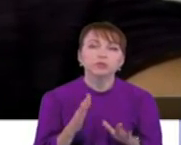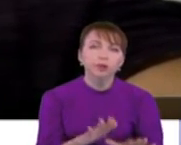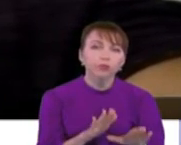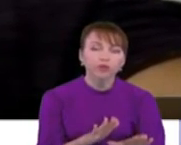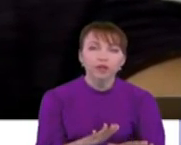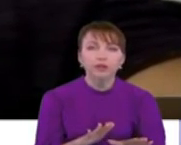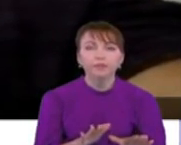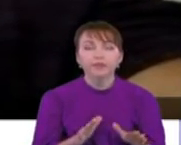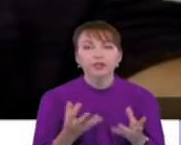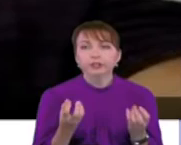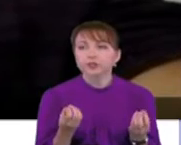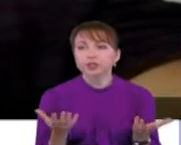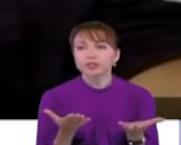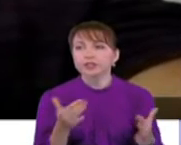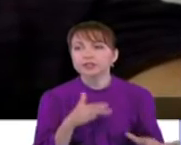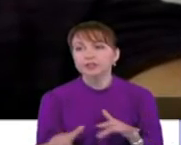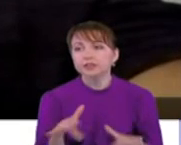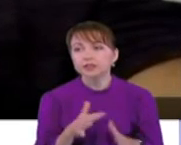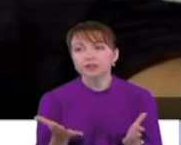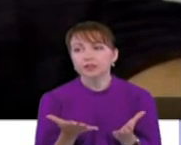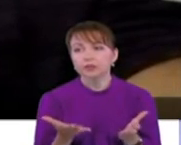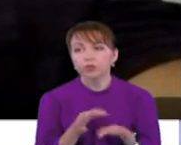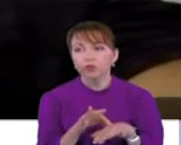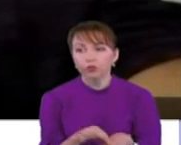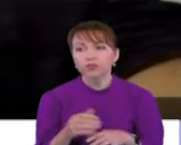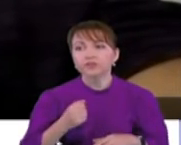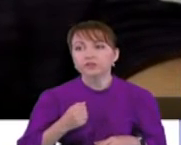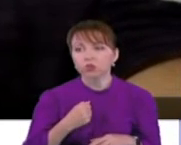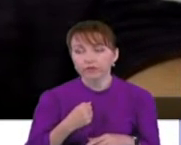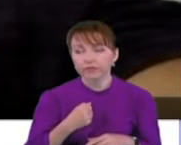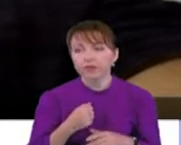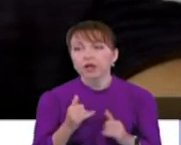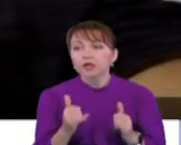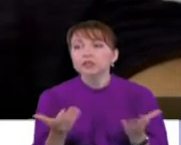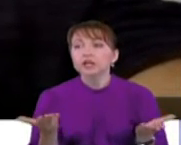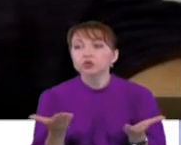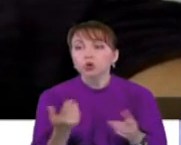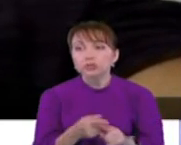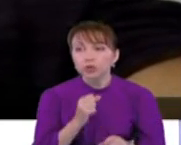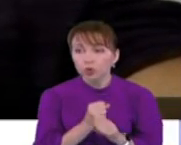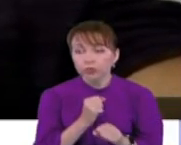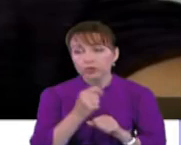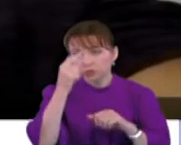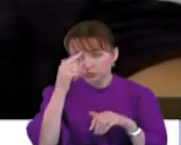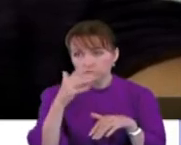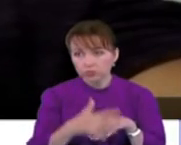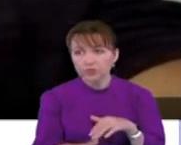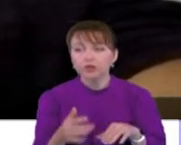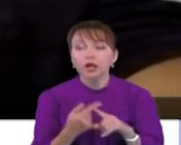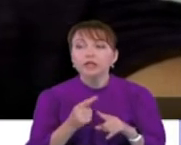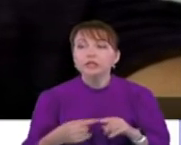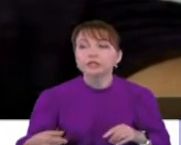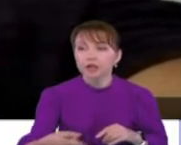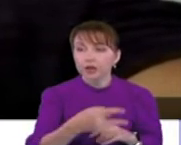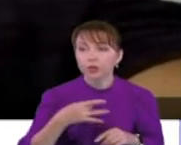перебування, ну, ще якісь дії, які проводять військові. Для чого це вони роблять? Ну, зрозуміло, що ці